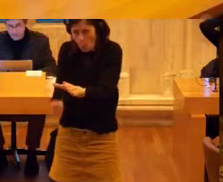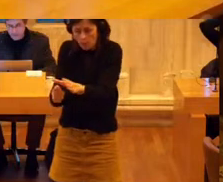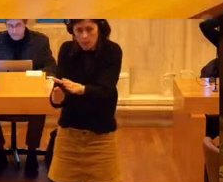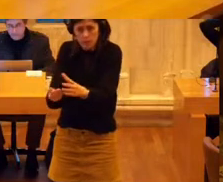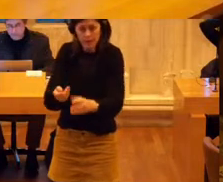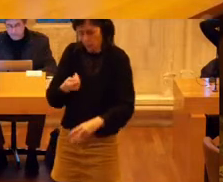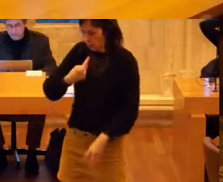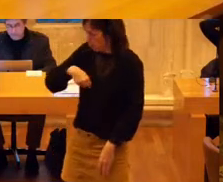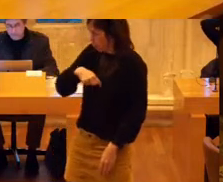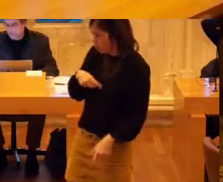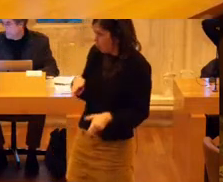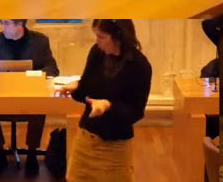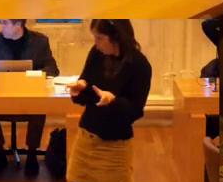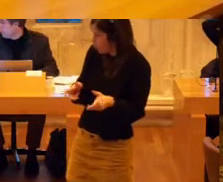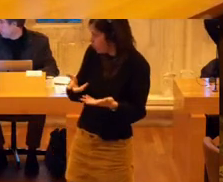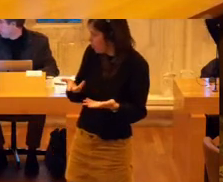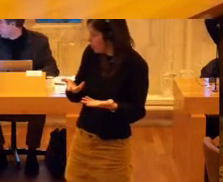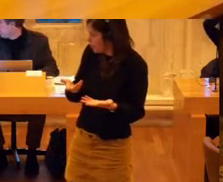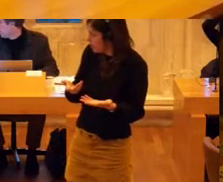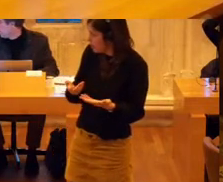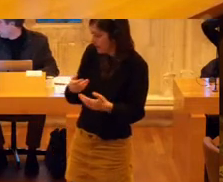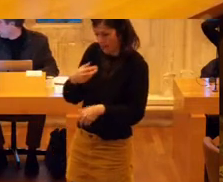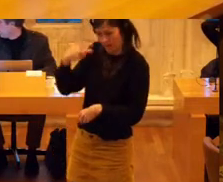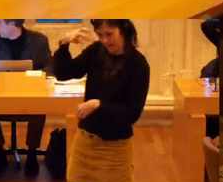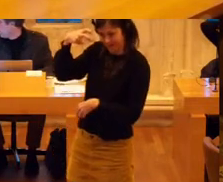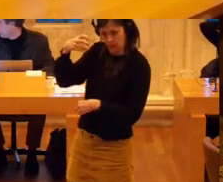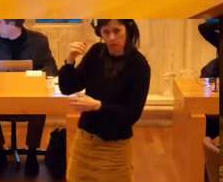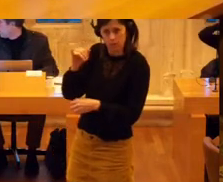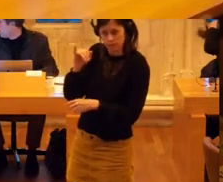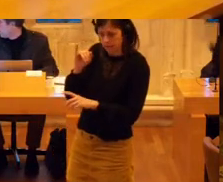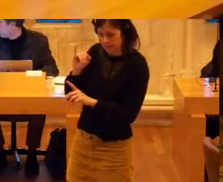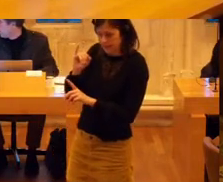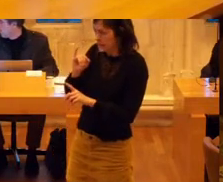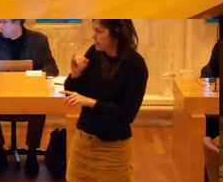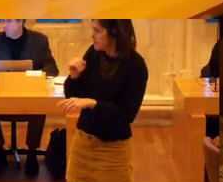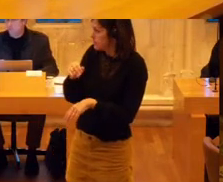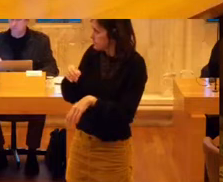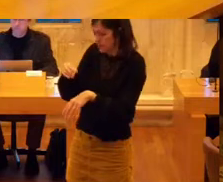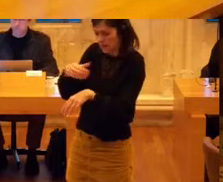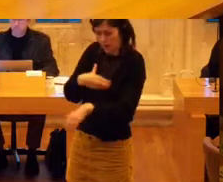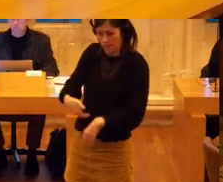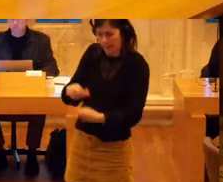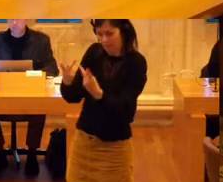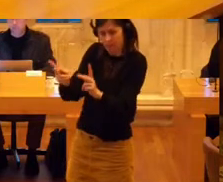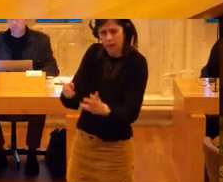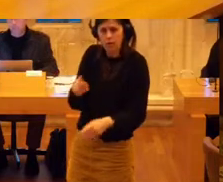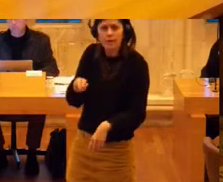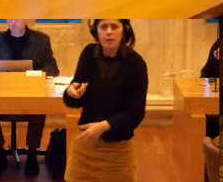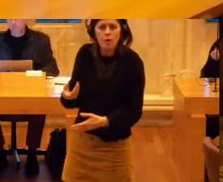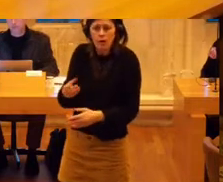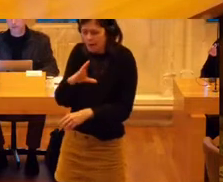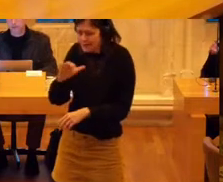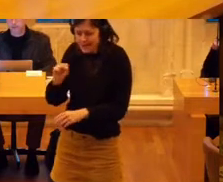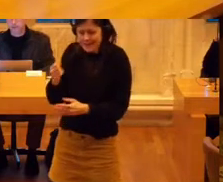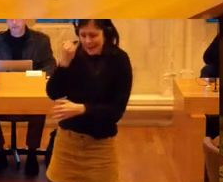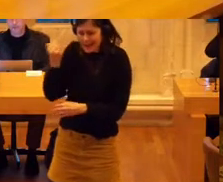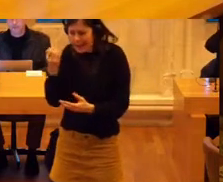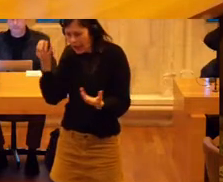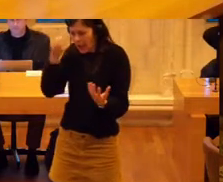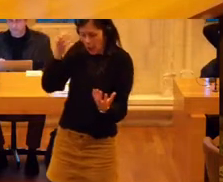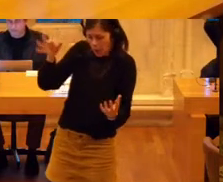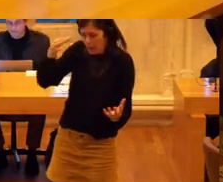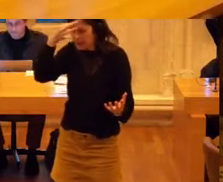dont le président est le maire de la ville. Il n'est pas normal que le conseil municipal ne soit pas au minimum informé et qu'on puisse